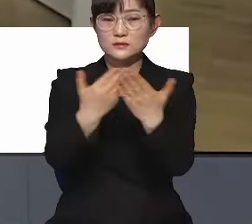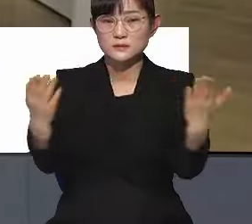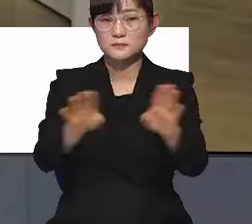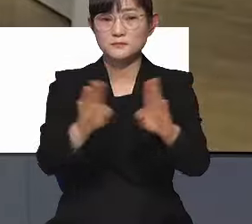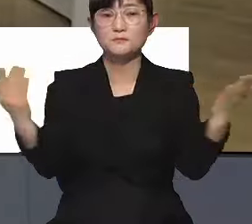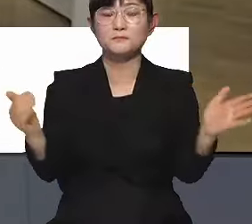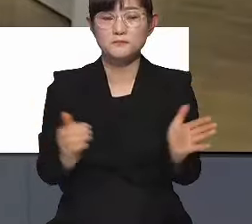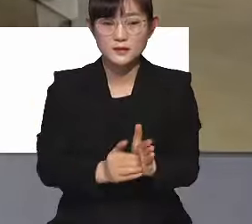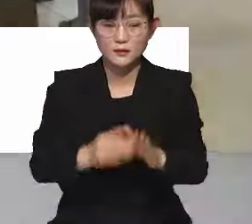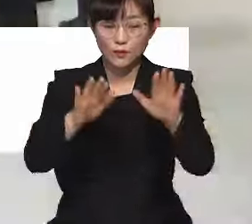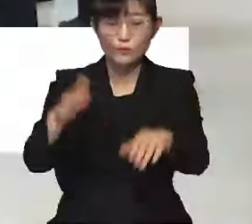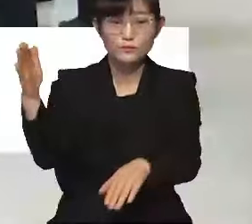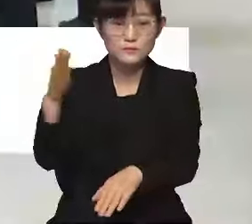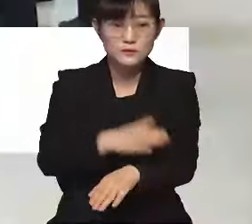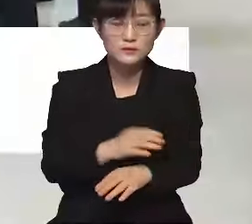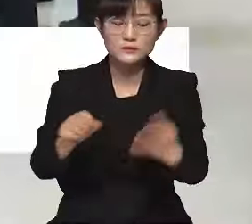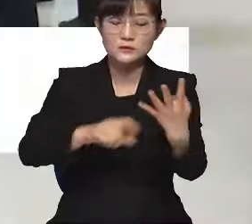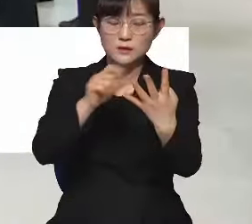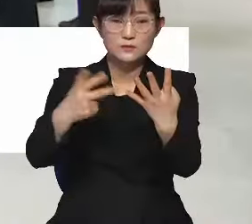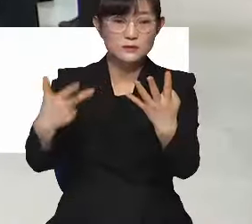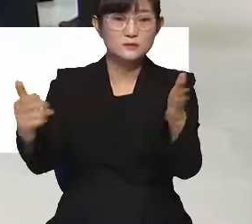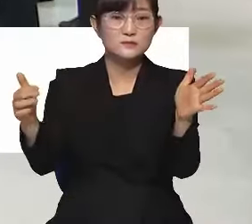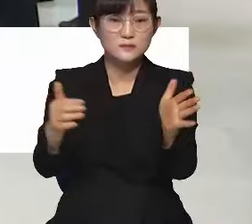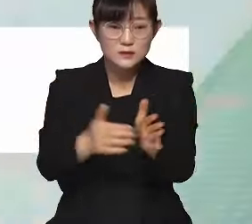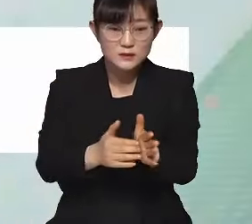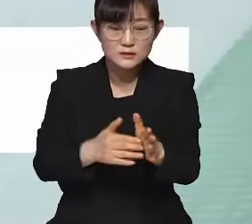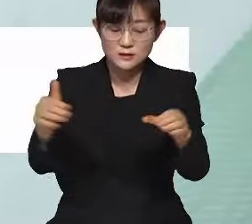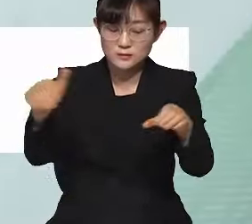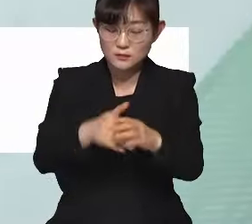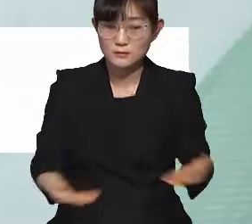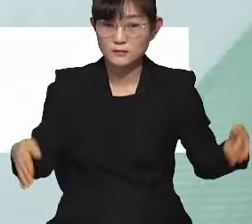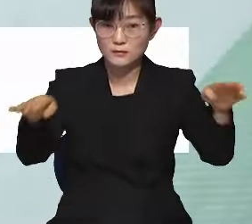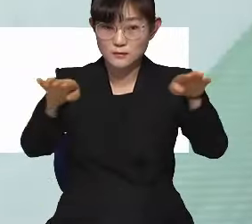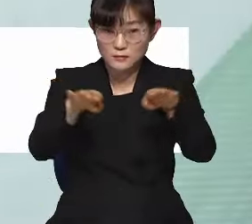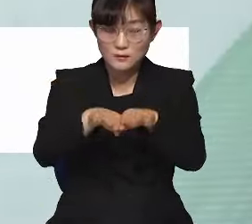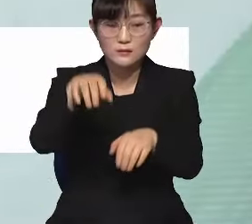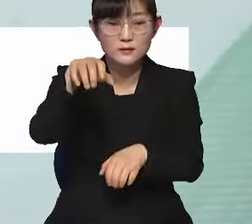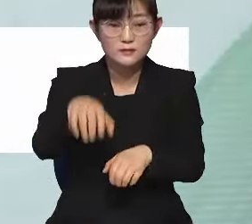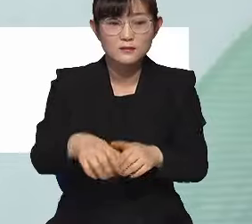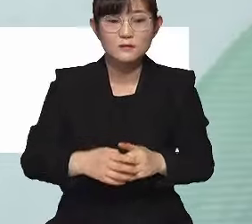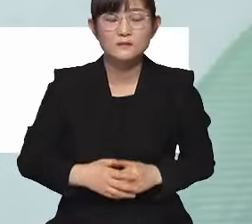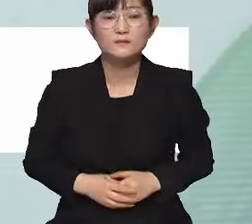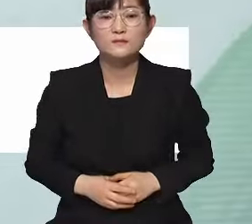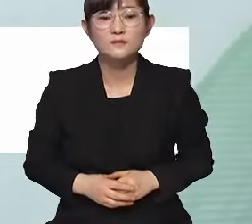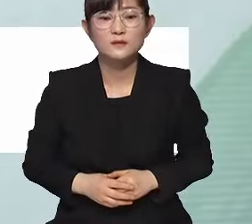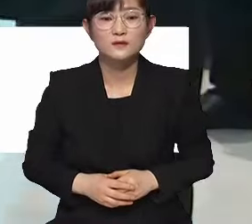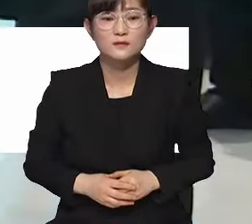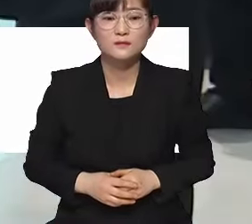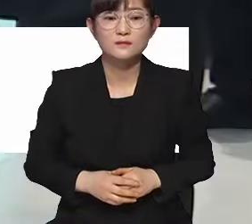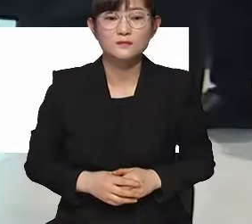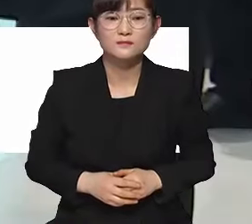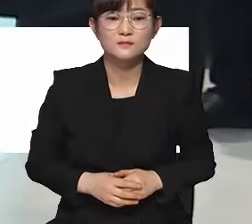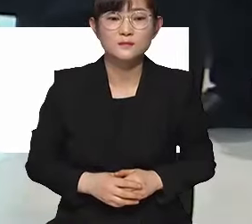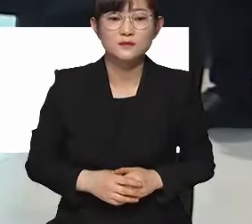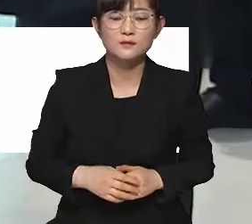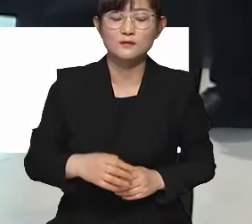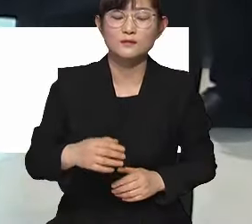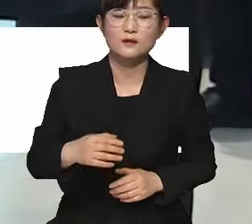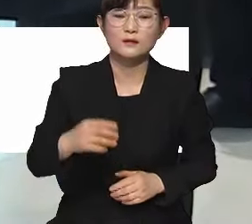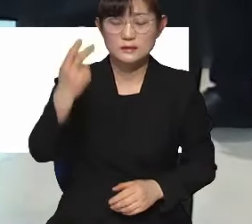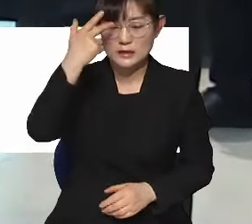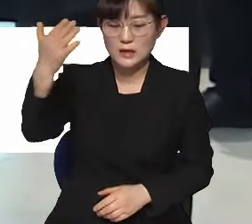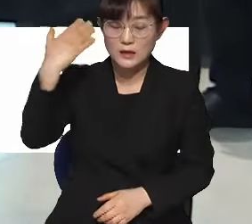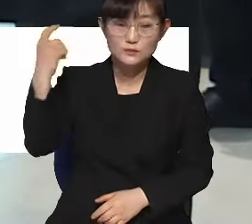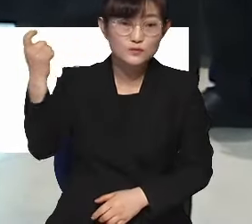올렸습니다. 오늘부터 다음 달 7일까지 전당 내 문화창조원 복합전시관에서는 전당과 국립국악원이 옛